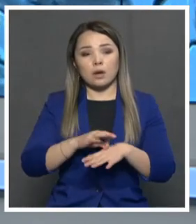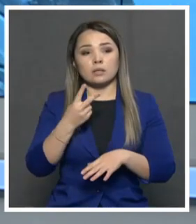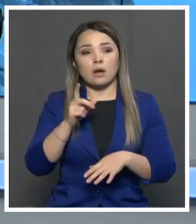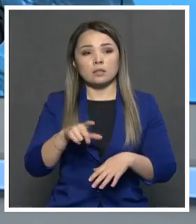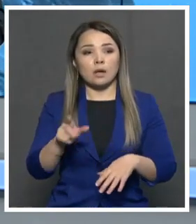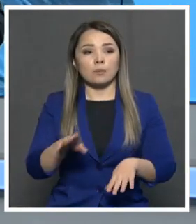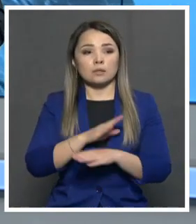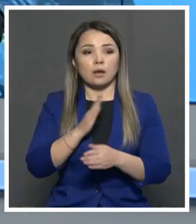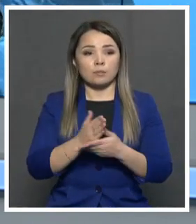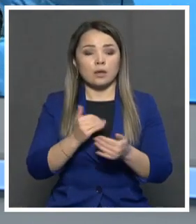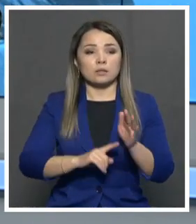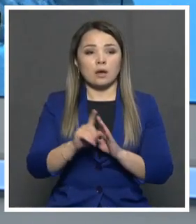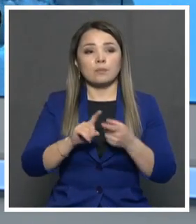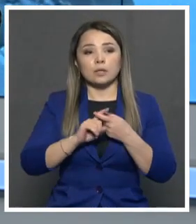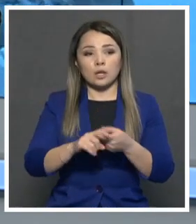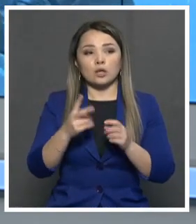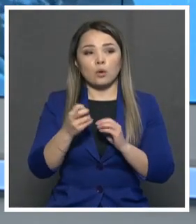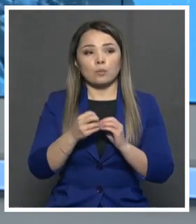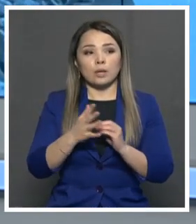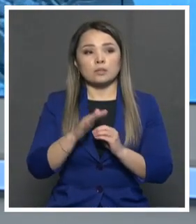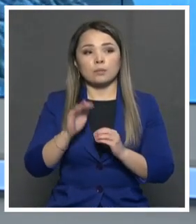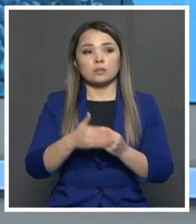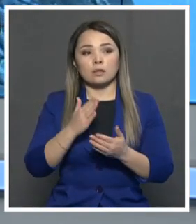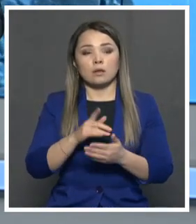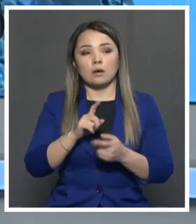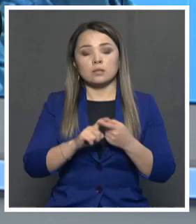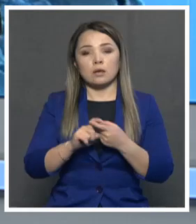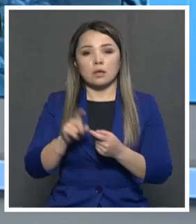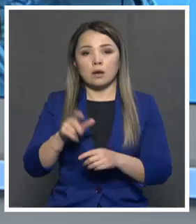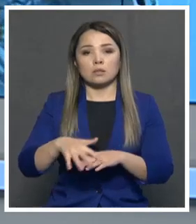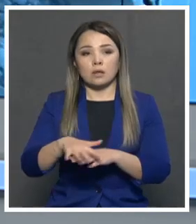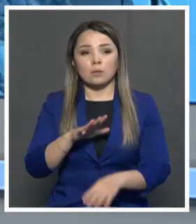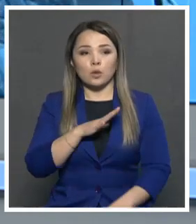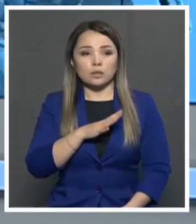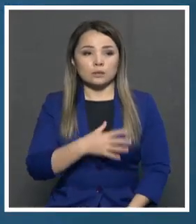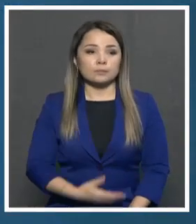болды. Жалпы пандемия басталғалы 215 мыңға жуық адам COVID жұқтырған.